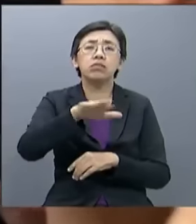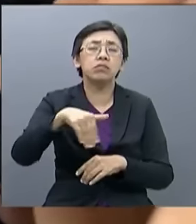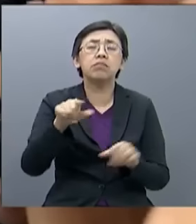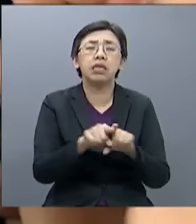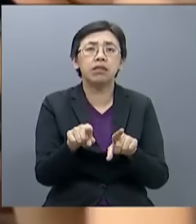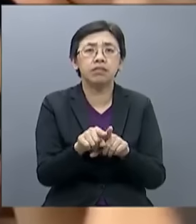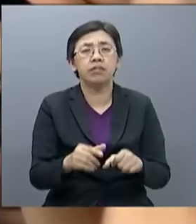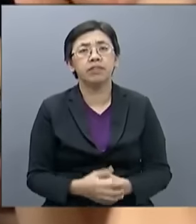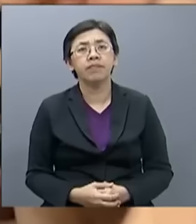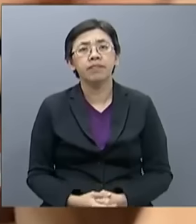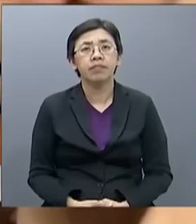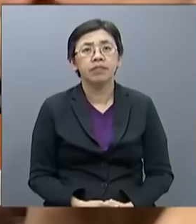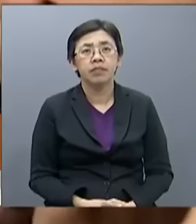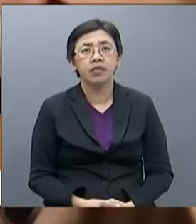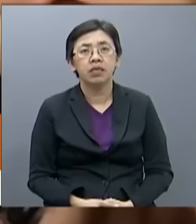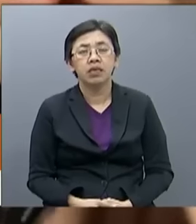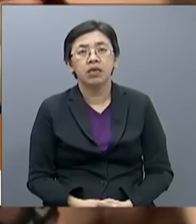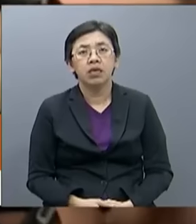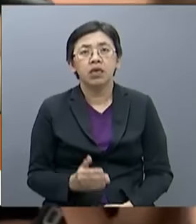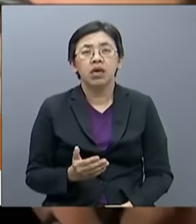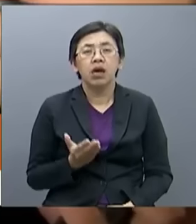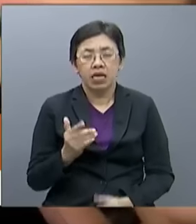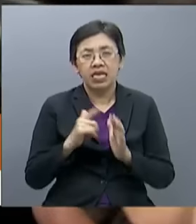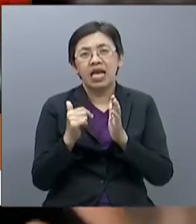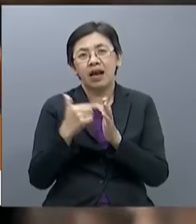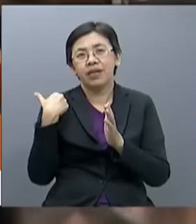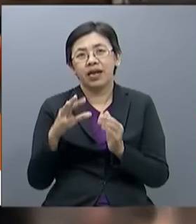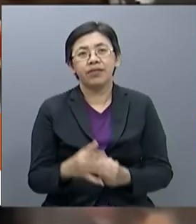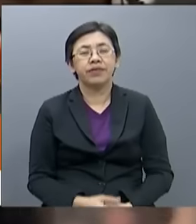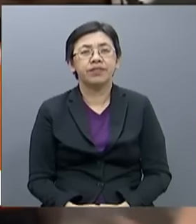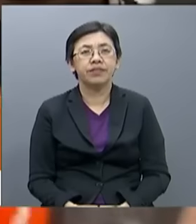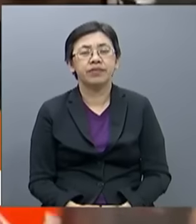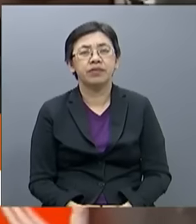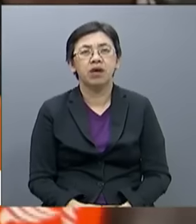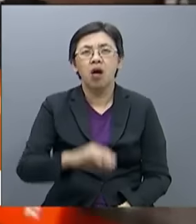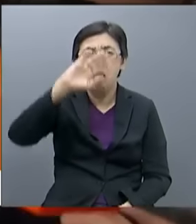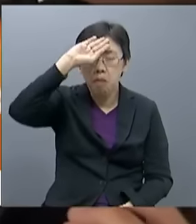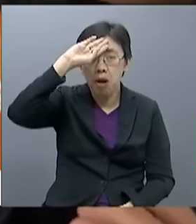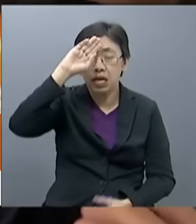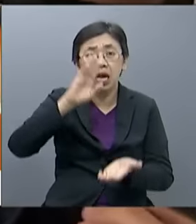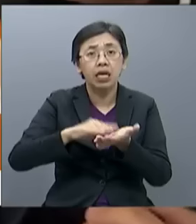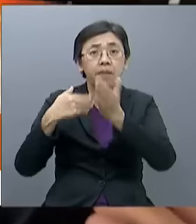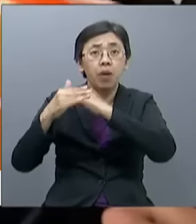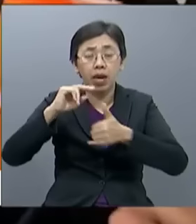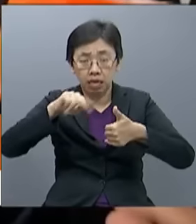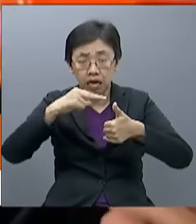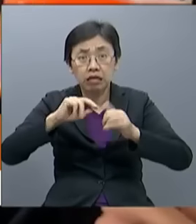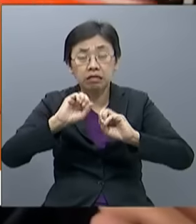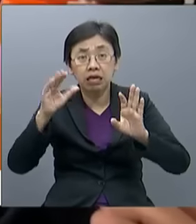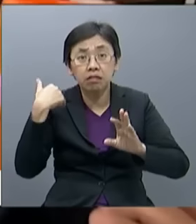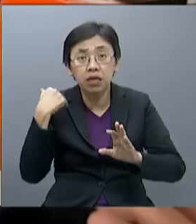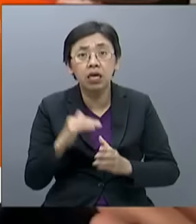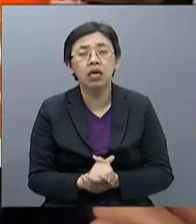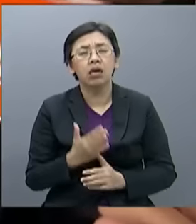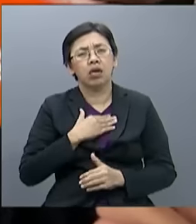นี่ถือ ไม ่ มีขอยาอะไรเพิ่ม ไหมไม่มีถุงยาก็มี แต่ที่โรงพยาบาล ที่เขาบอกว่าป่วยนี่เขามีประวัติการรักษาชัดเจนไหมคะ อันนี้เราไม่